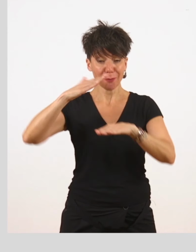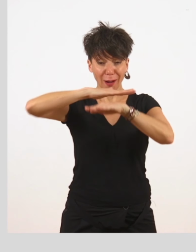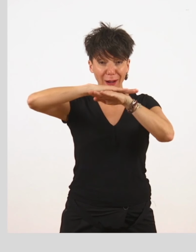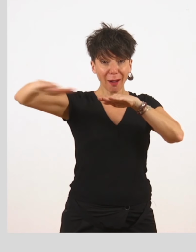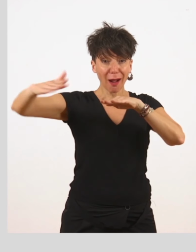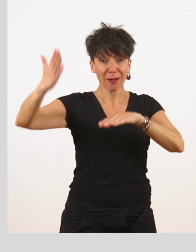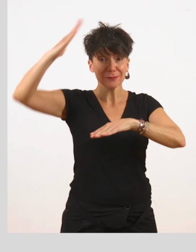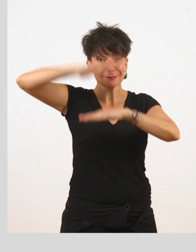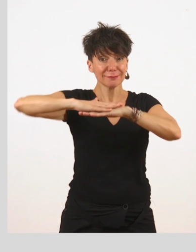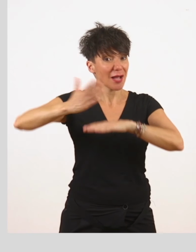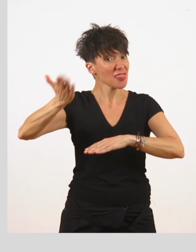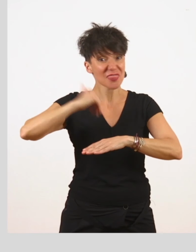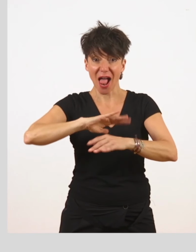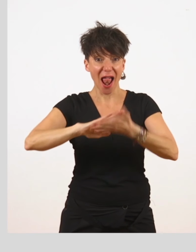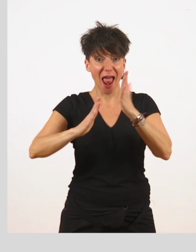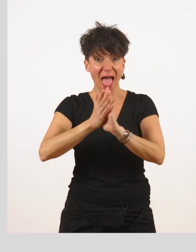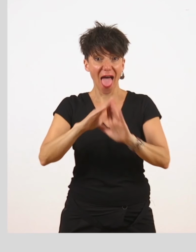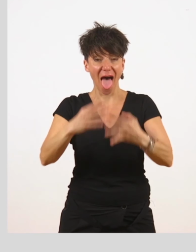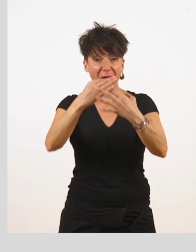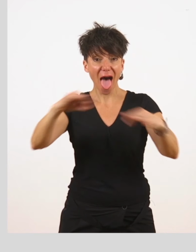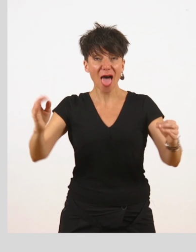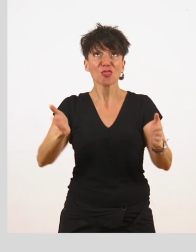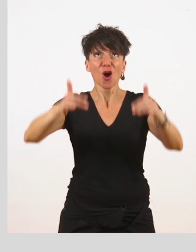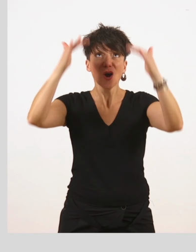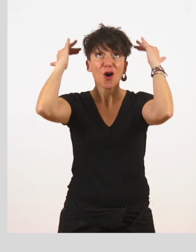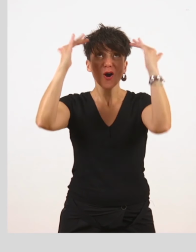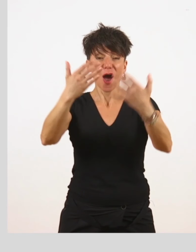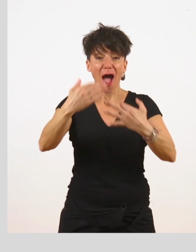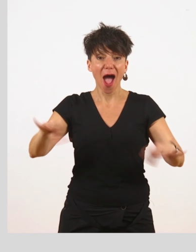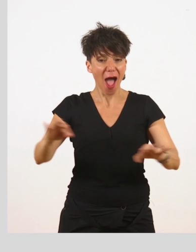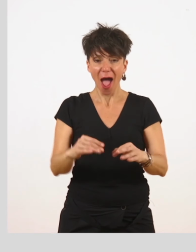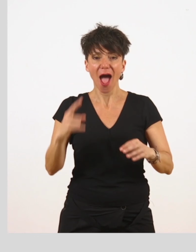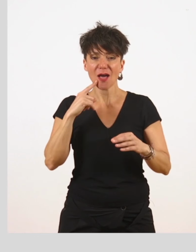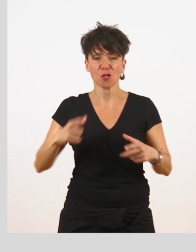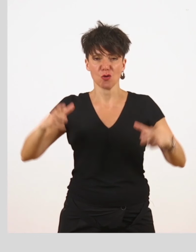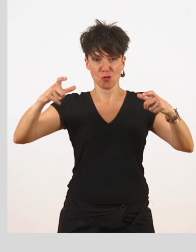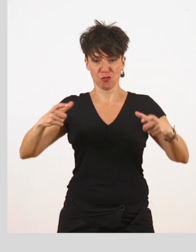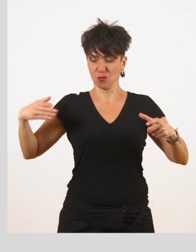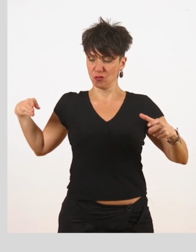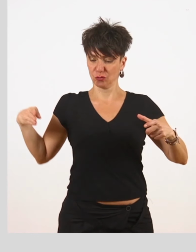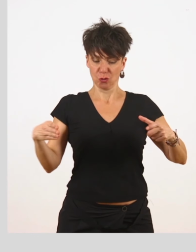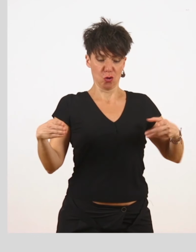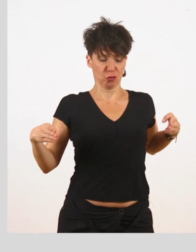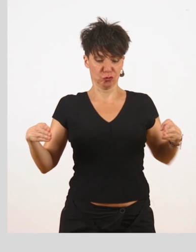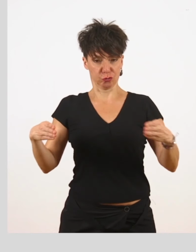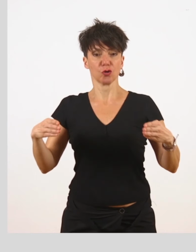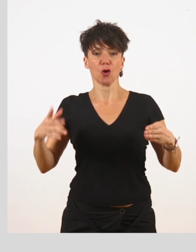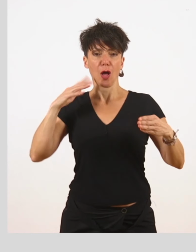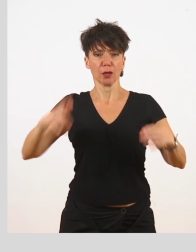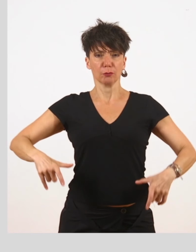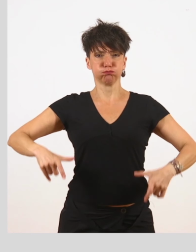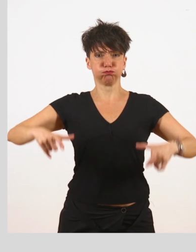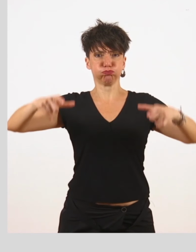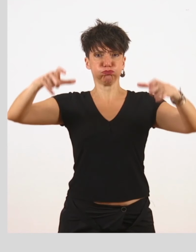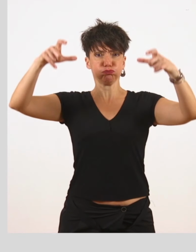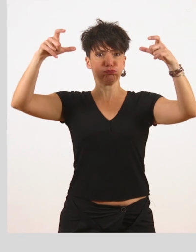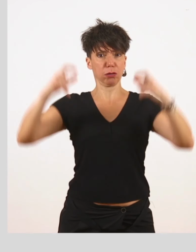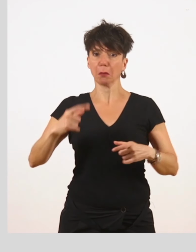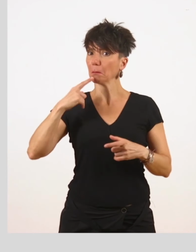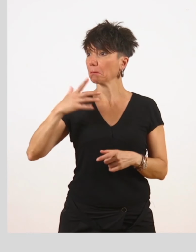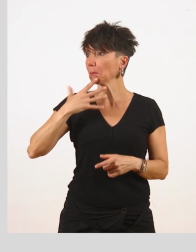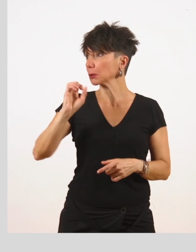είναι ανοιχτό, στρογγυλό, με δύο κύριες εισόδους για τον κόσμο και ψηλό. Θα μπορούσαμε να πούμε μέχρι